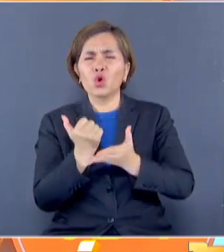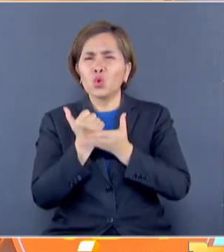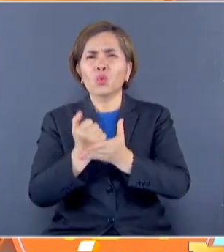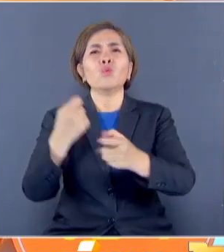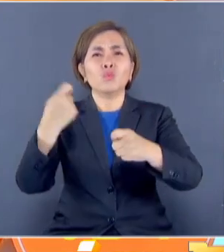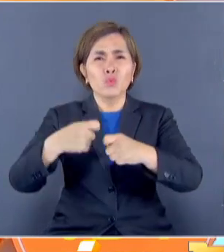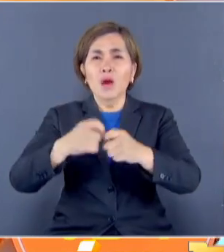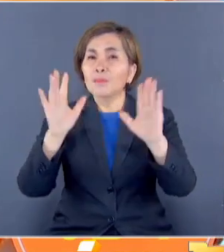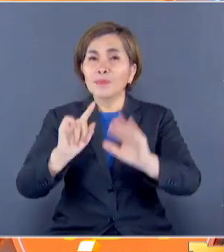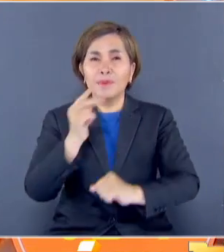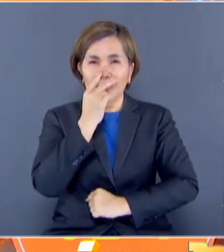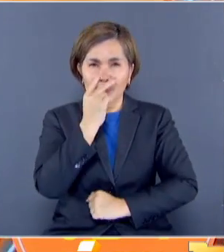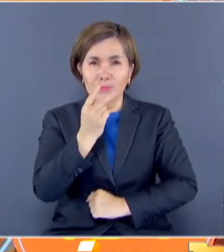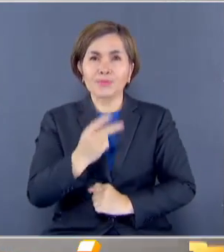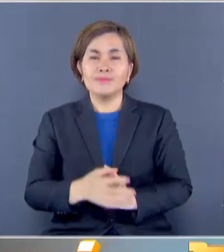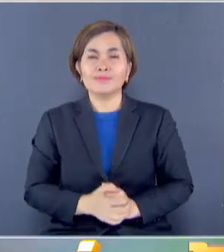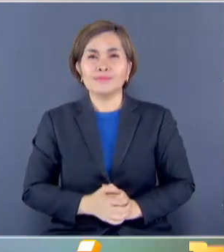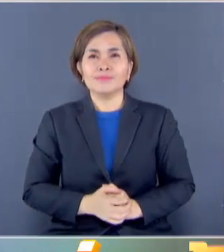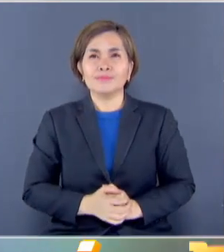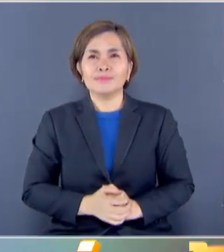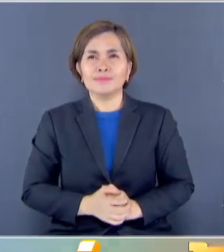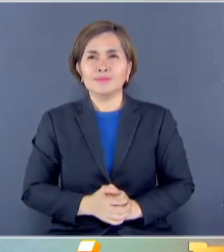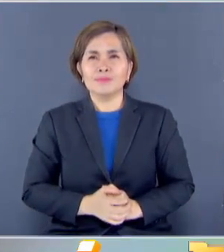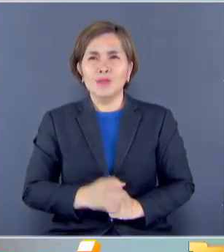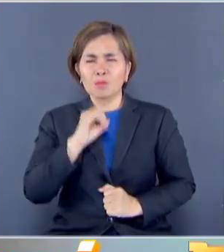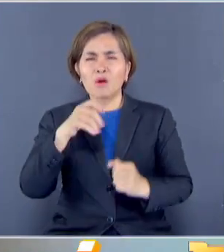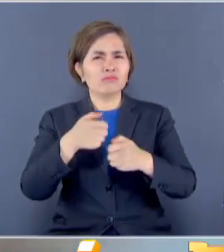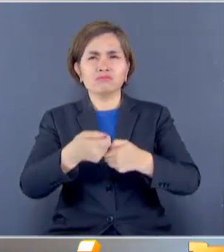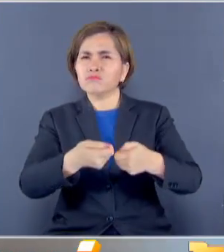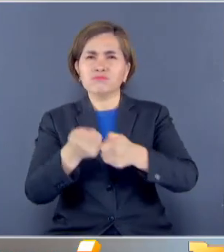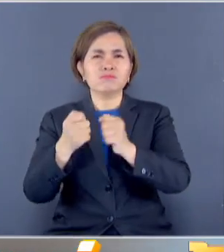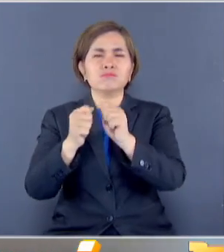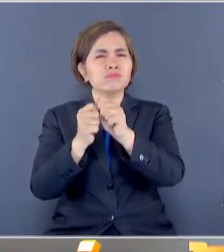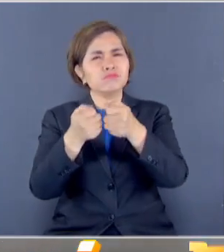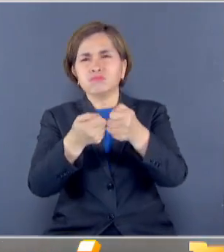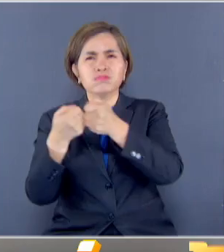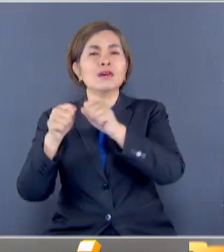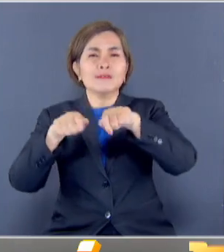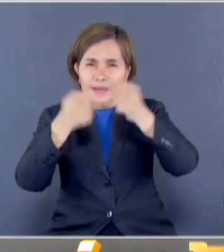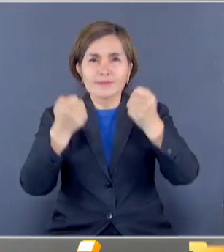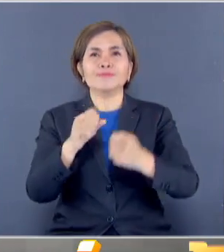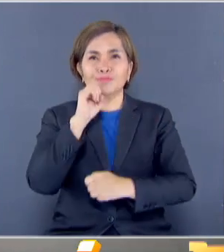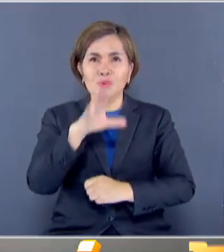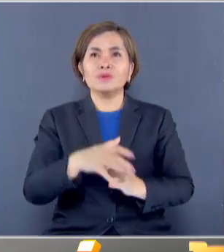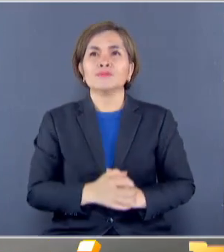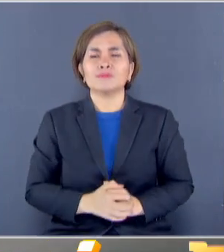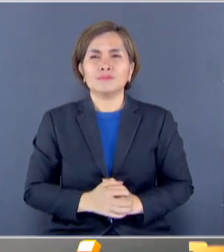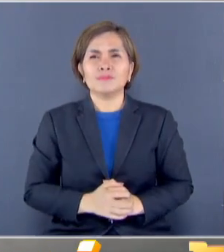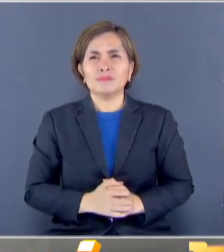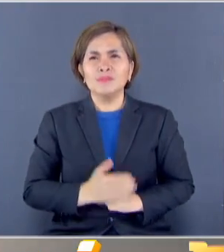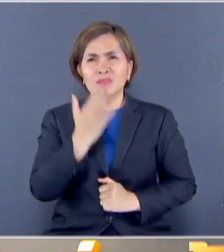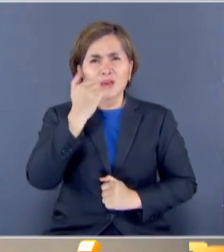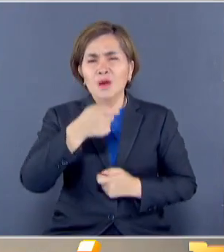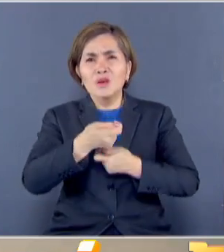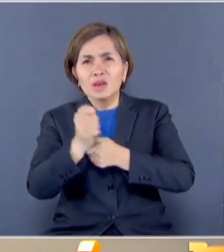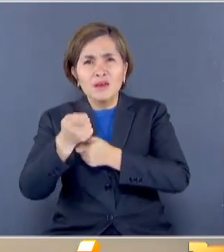ลเป็นอย่างมากไปดูคลิปก่อนครับ งานๆเลยหักเลยหักเลย เอาแล้วเว้ยเว้ย หักเลยหักเลยเฮ้ยทำไมเราไม่ไถอีกตัวนึง